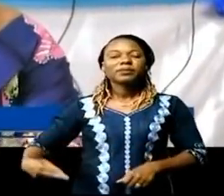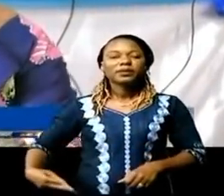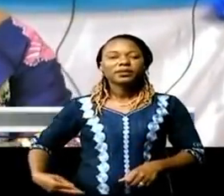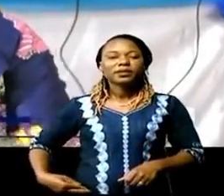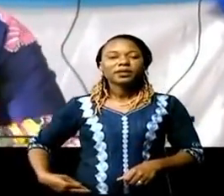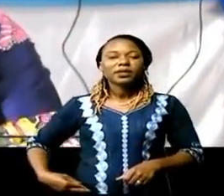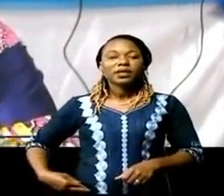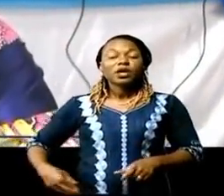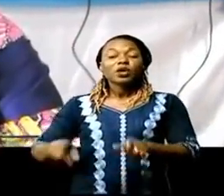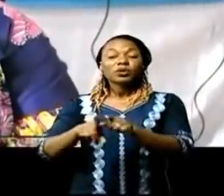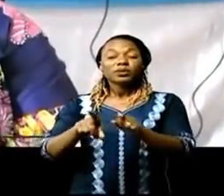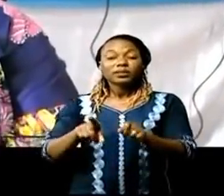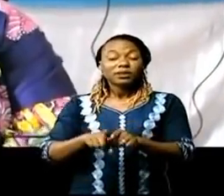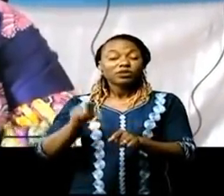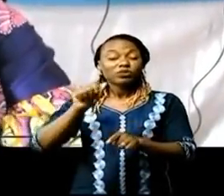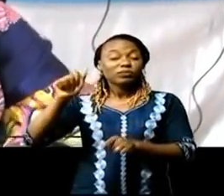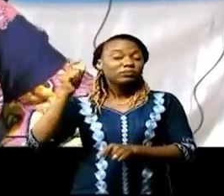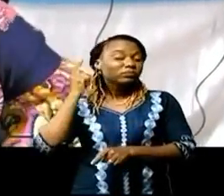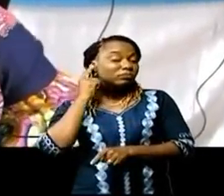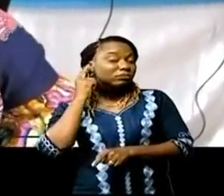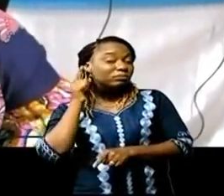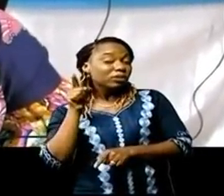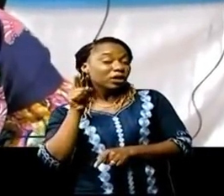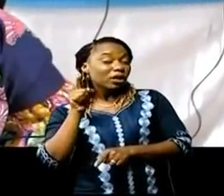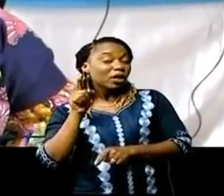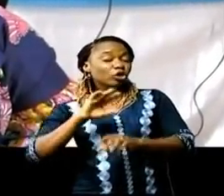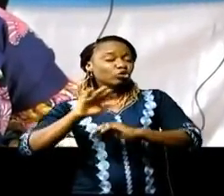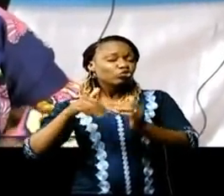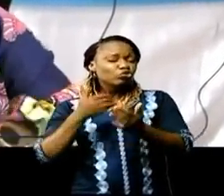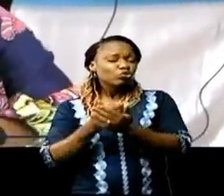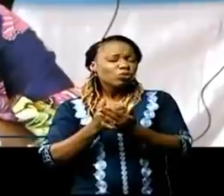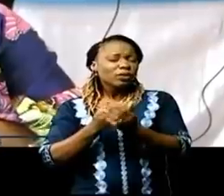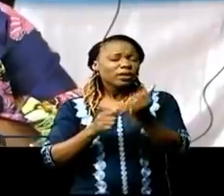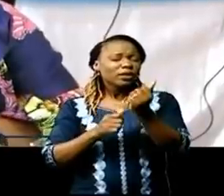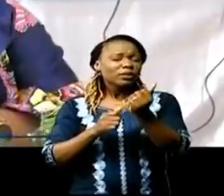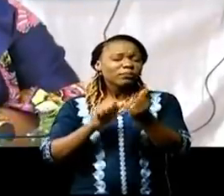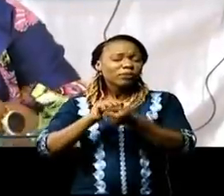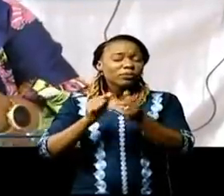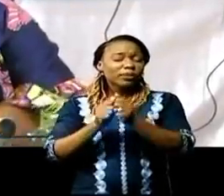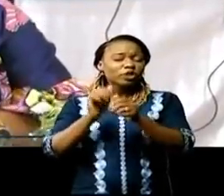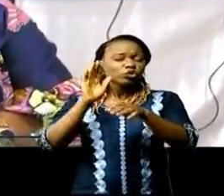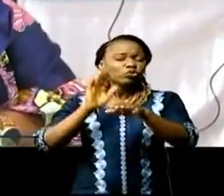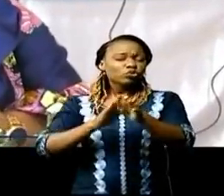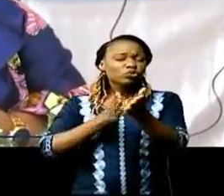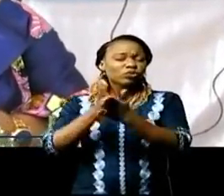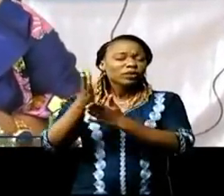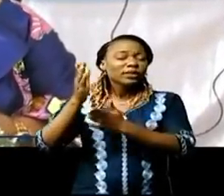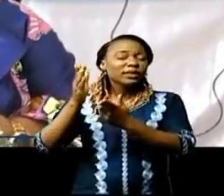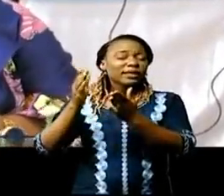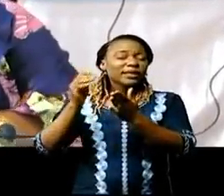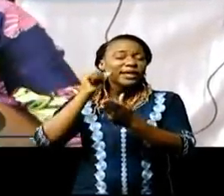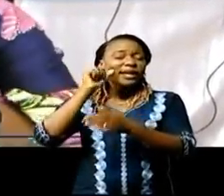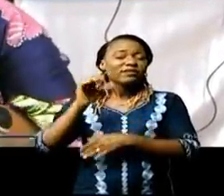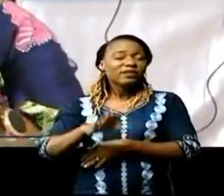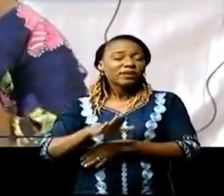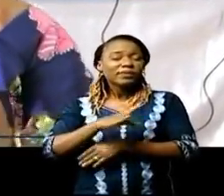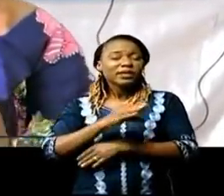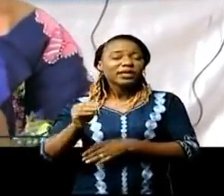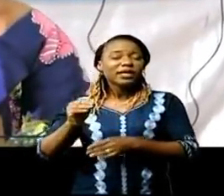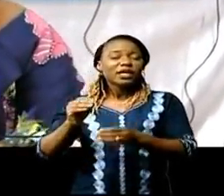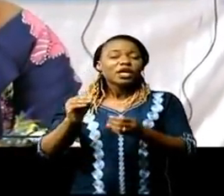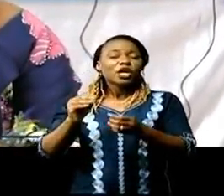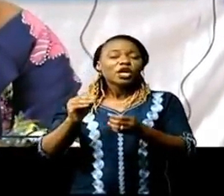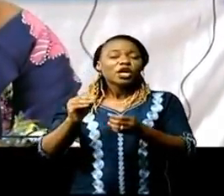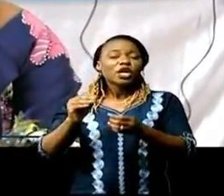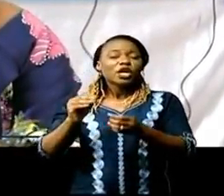est sensible à tout ce qui touche aux droits de la femme, à l'égalité des sexes ainsi qu'à l'autonomisation